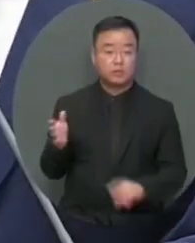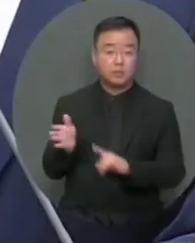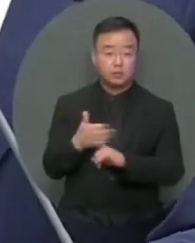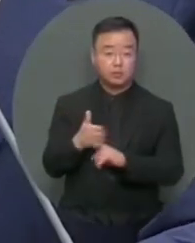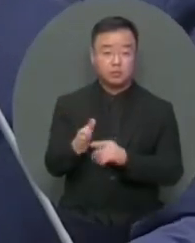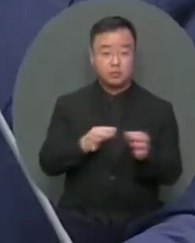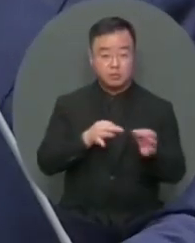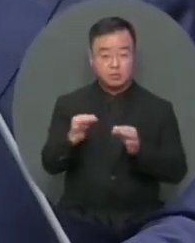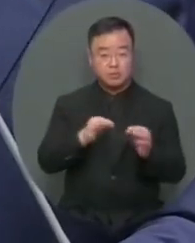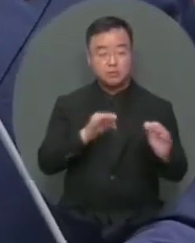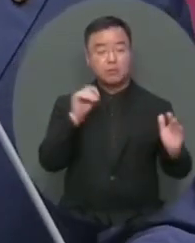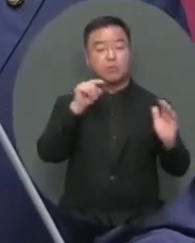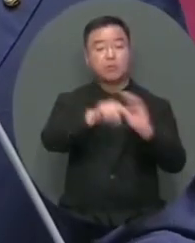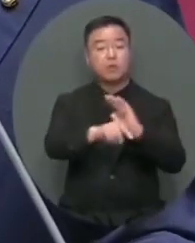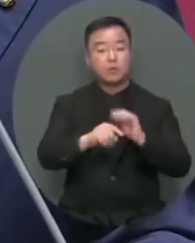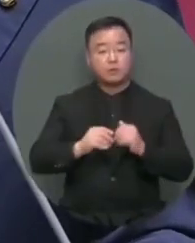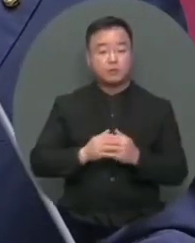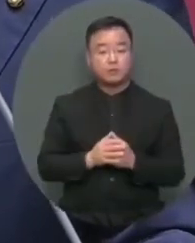수산시장에 가봤습니다.